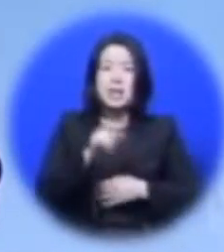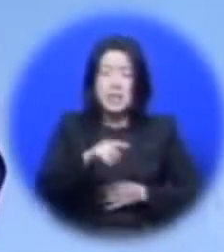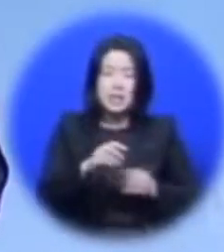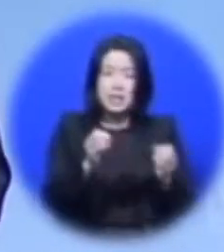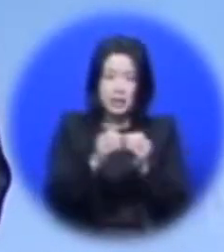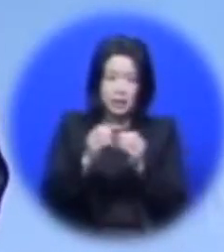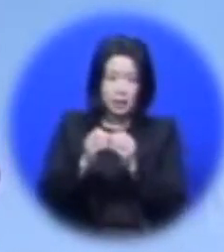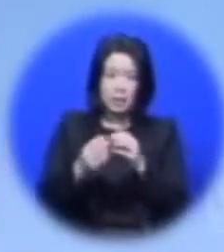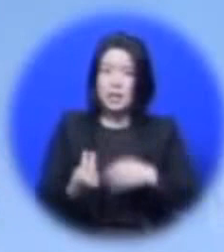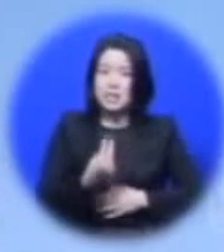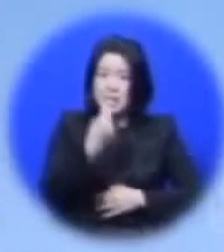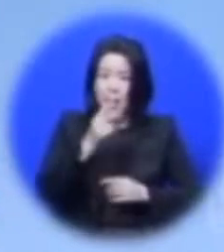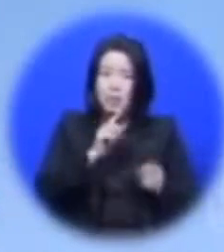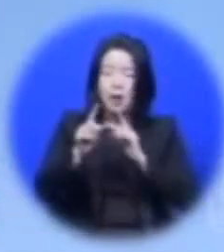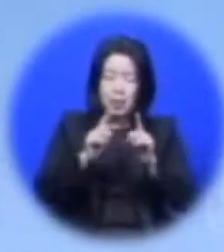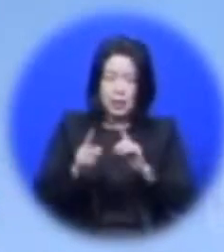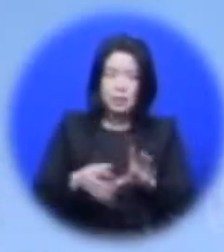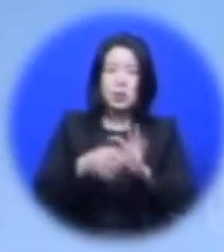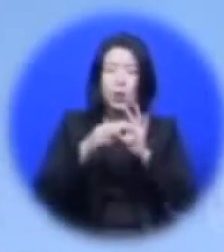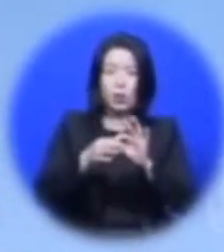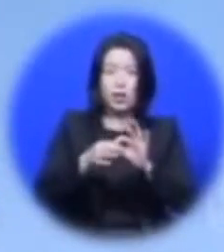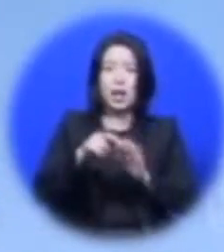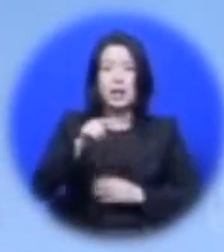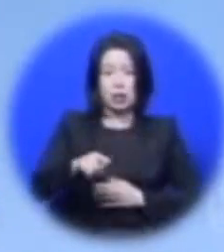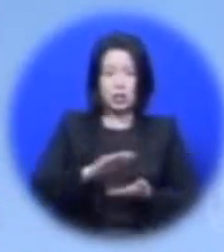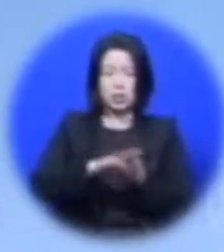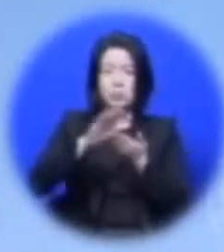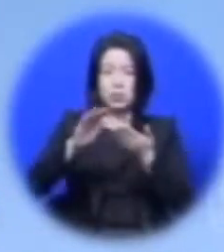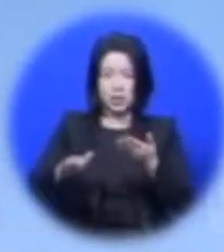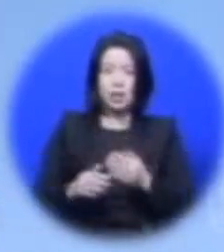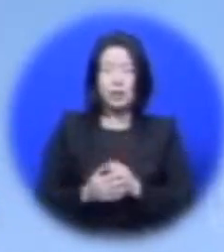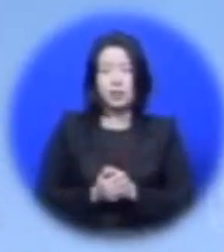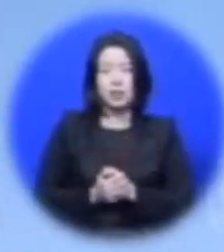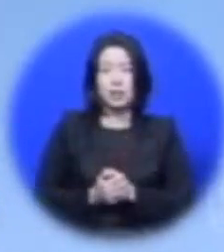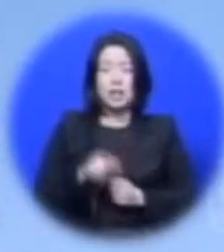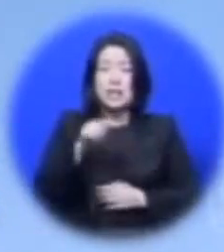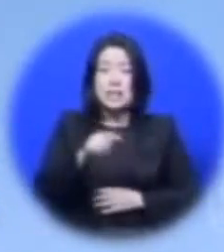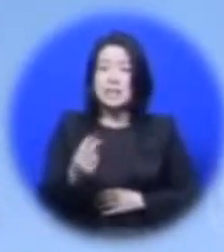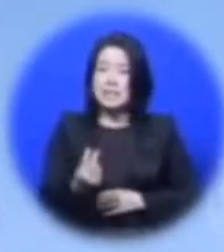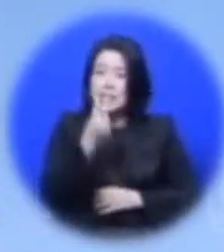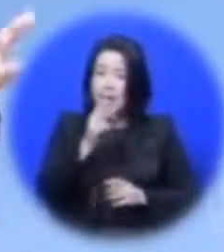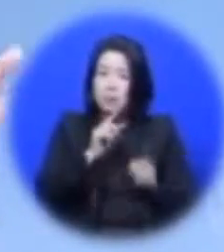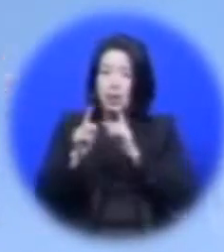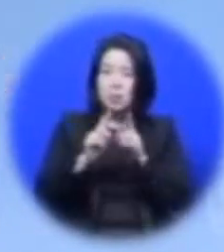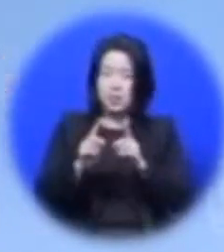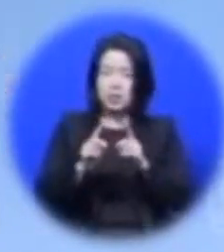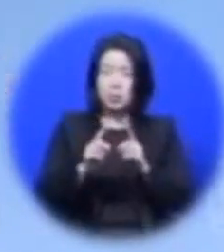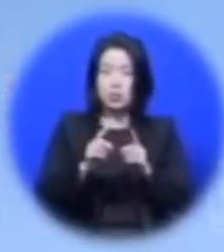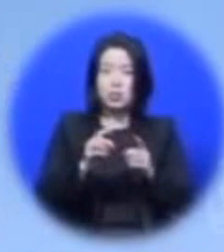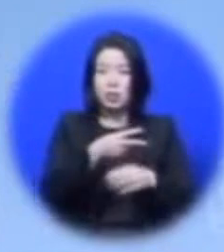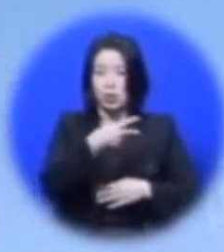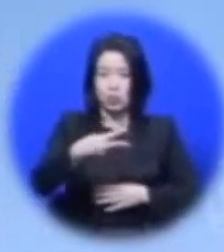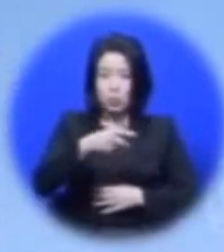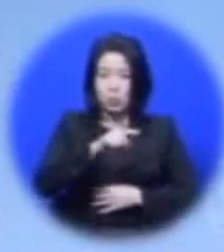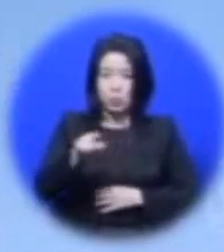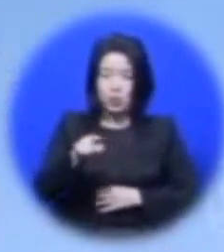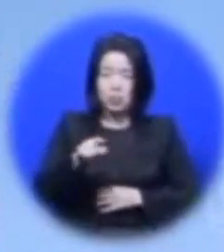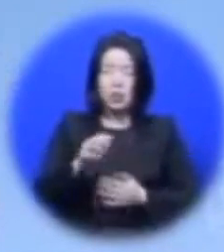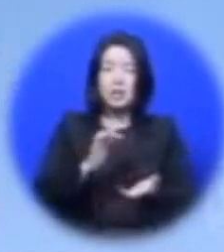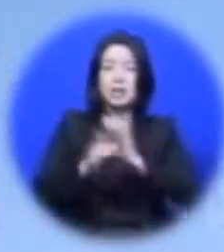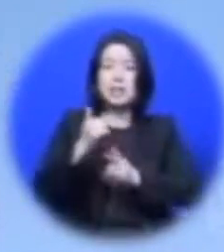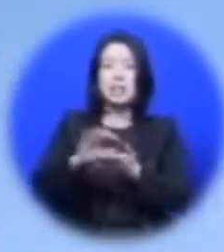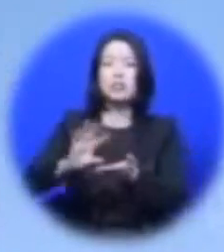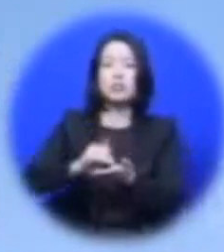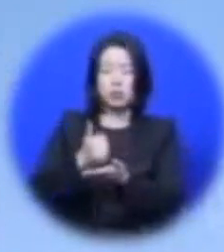글은 생명의 말씀에 관한 것입니다. 이 생명의 말씀은 예수 그리스도를 말하는 거예요. 그런데